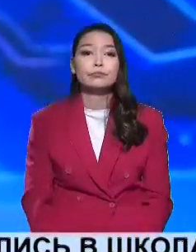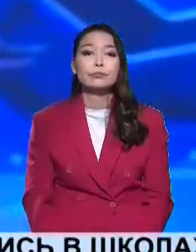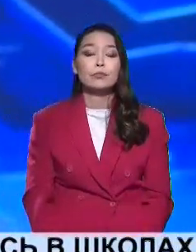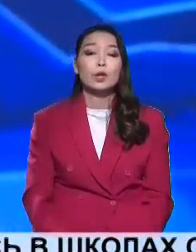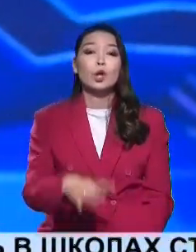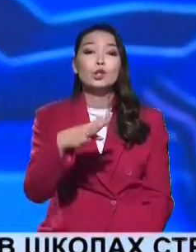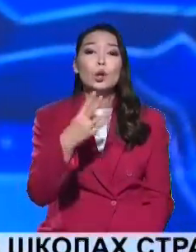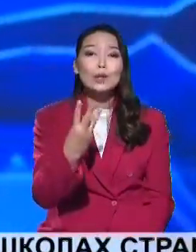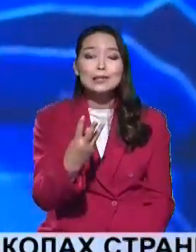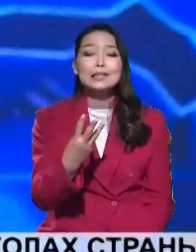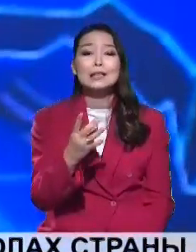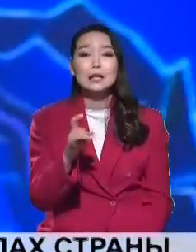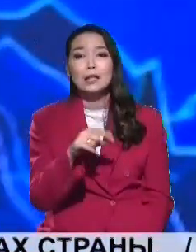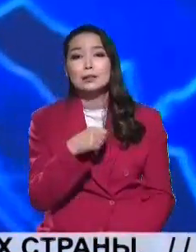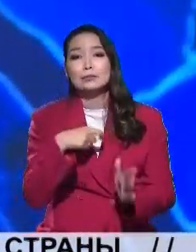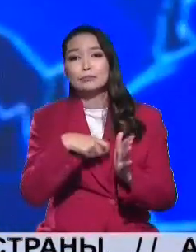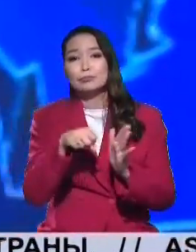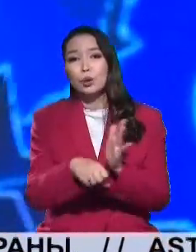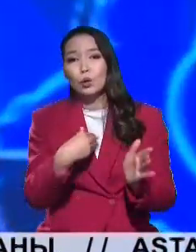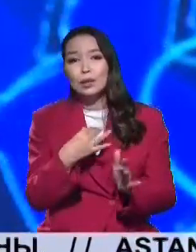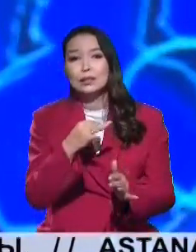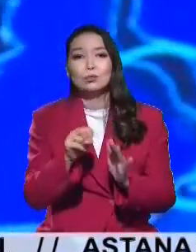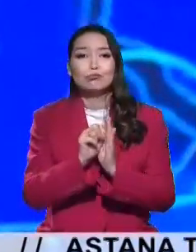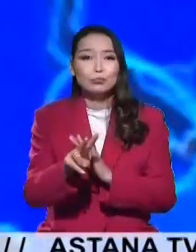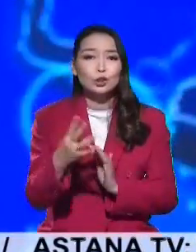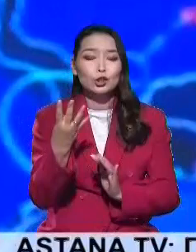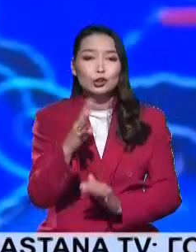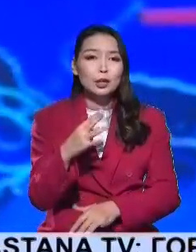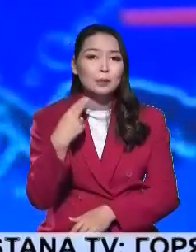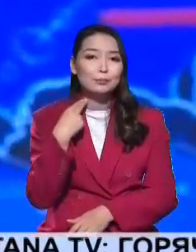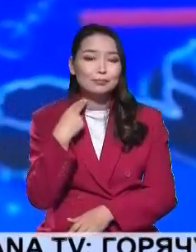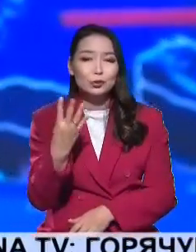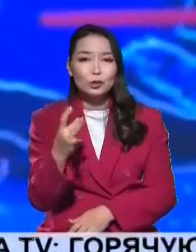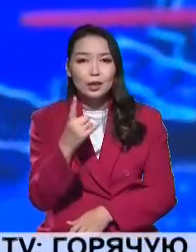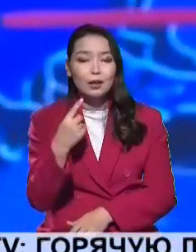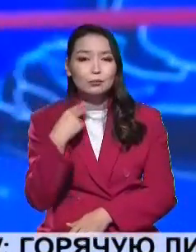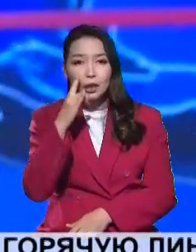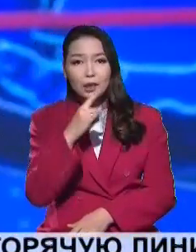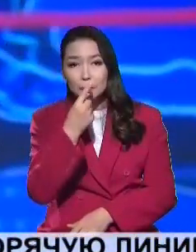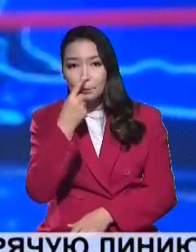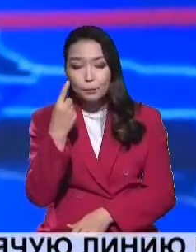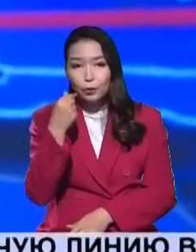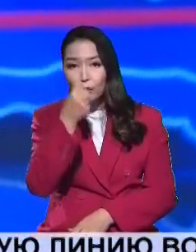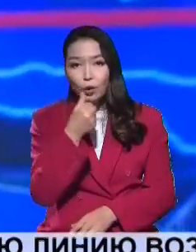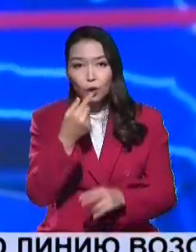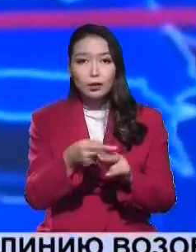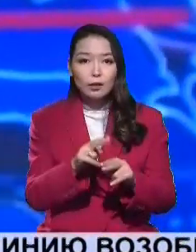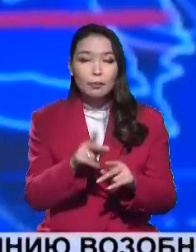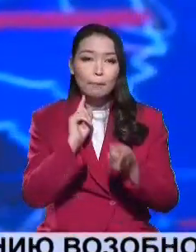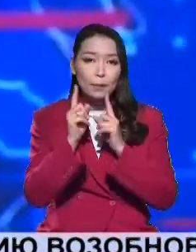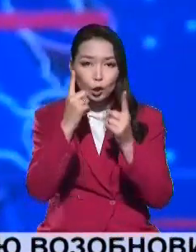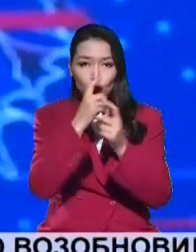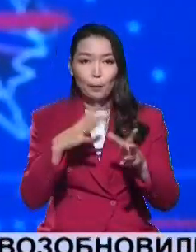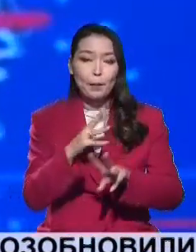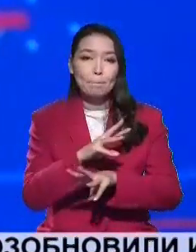43 попытки суицида и четыре попытки побега заключённых предотвратили в Казахстане в минувшем году об этом сообщили на брифинги